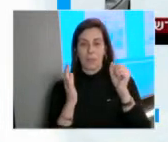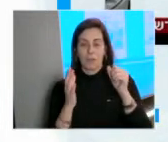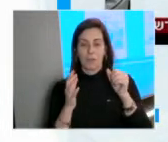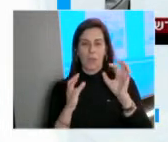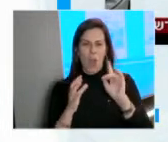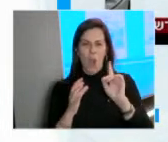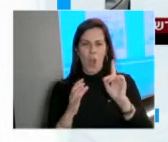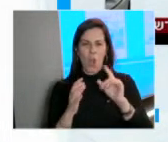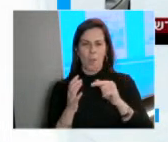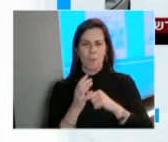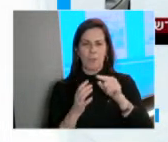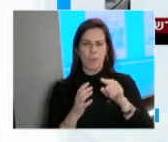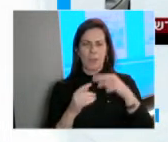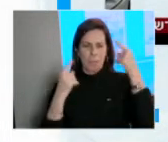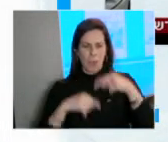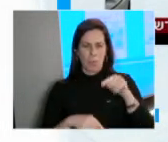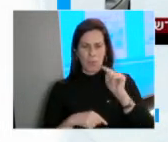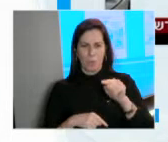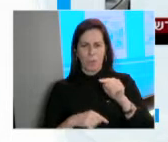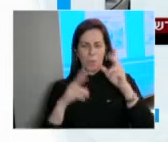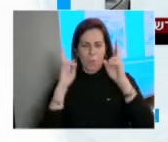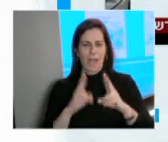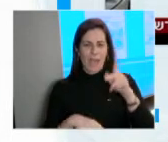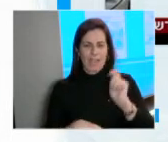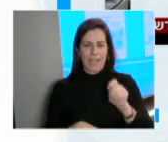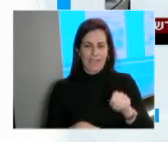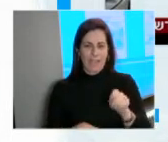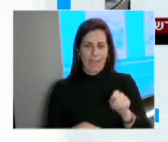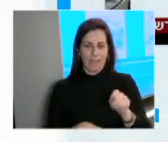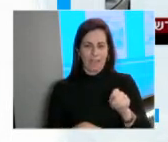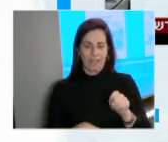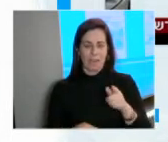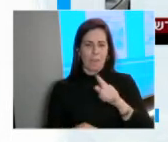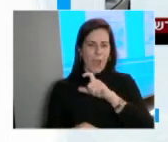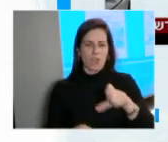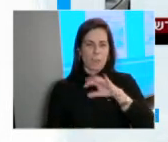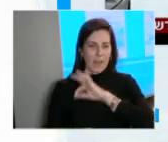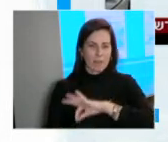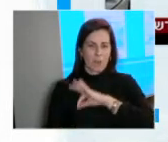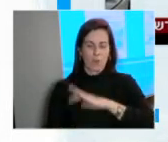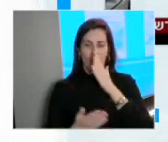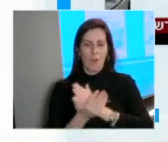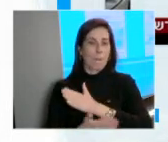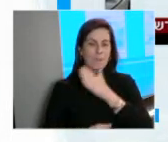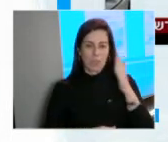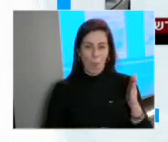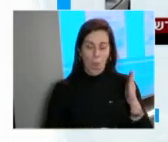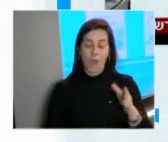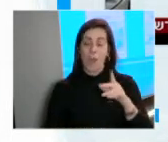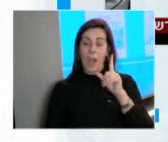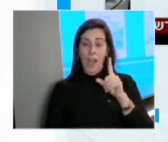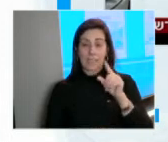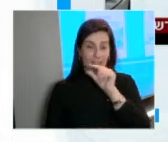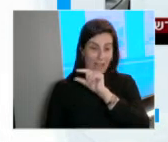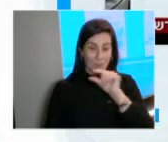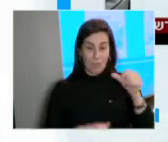בעצם לא מסיבת עיתונאים, ביום שבו פוזרה הכנסת השנייה, מאשים את ליברמן שהוא כבר חבר לשמאל. אז על